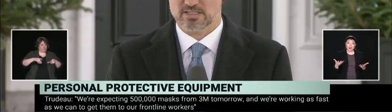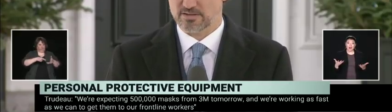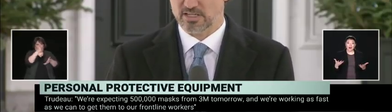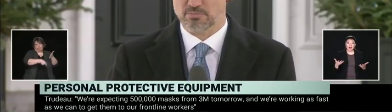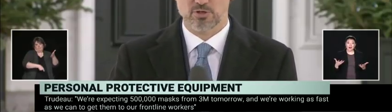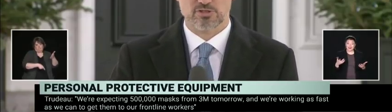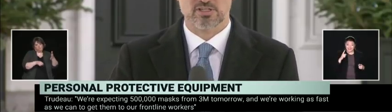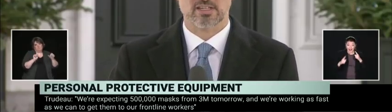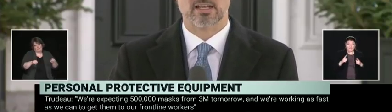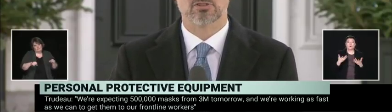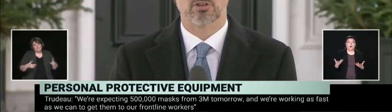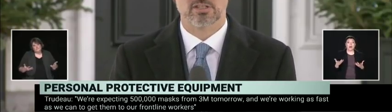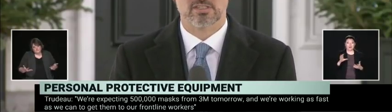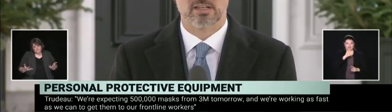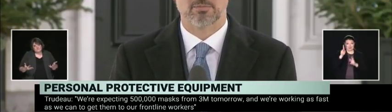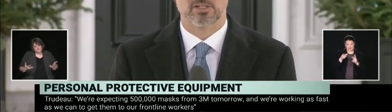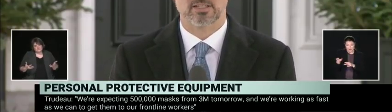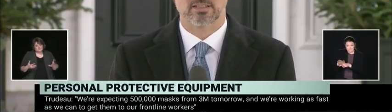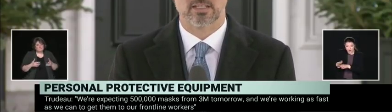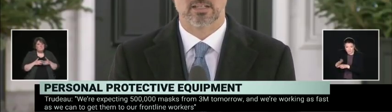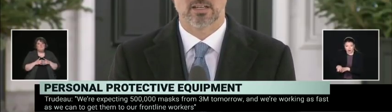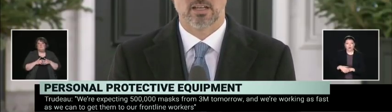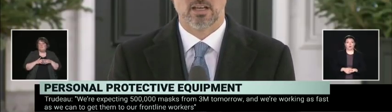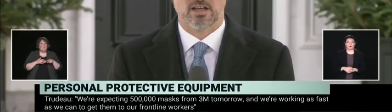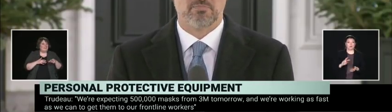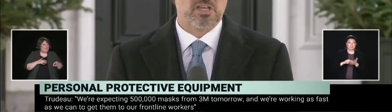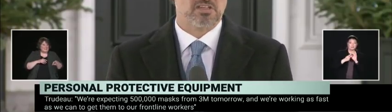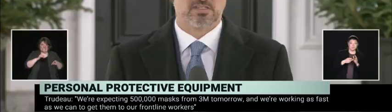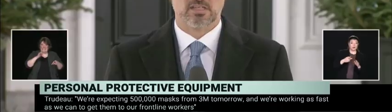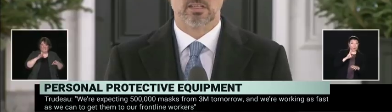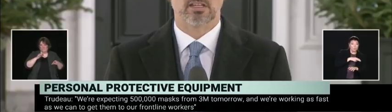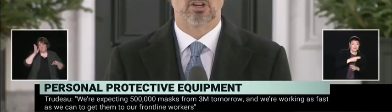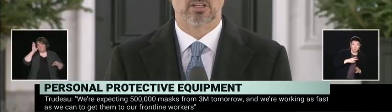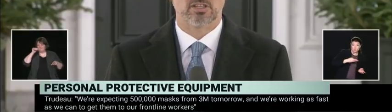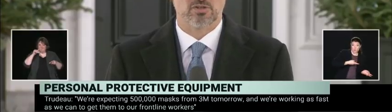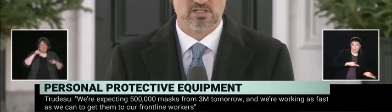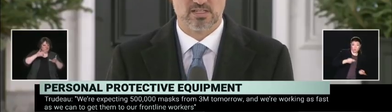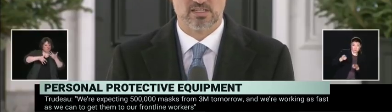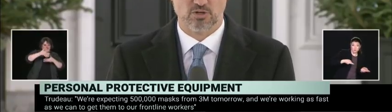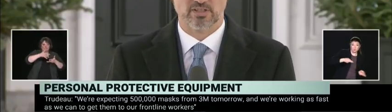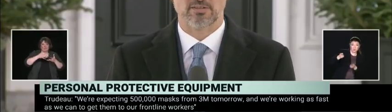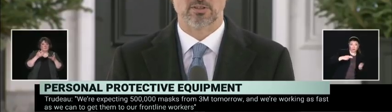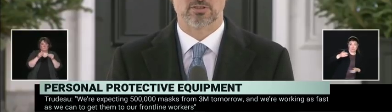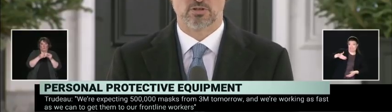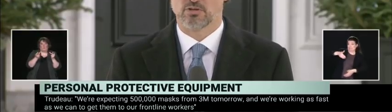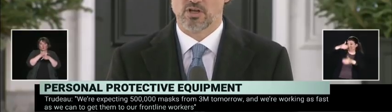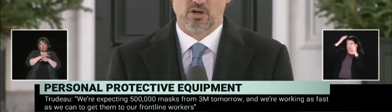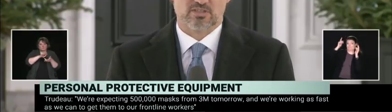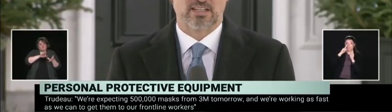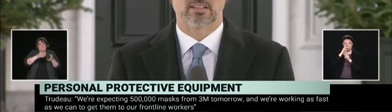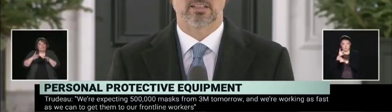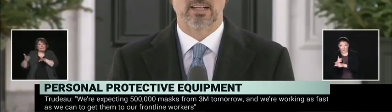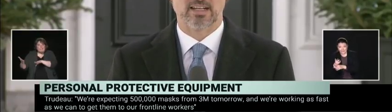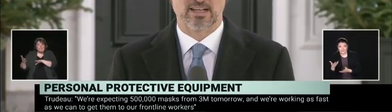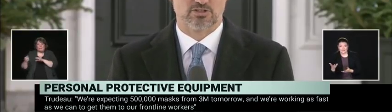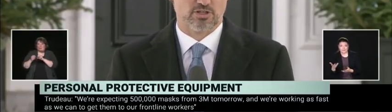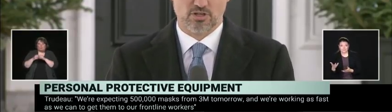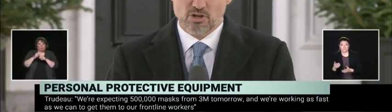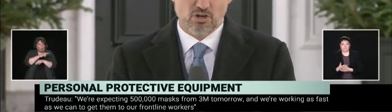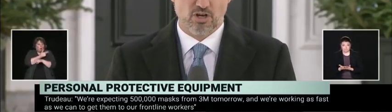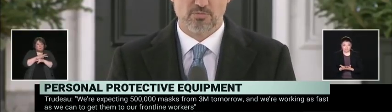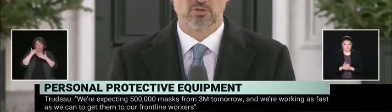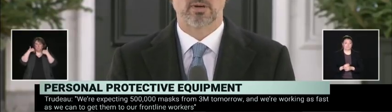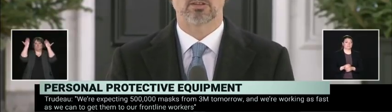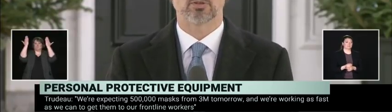morts, ça va être plus de stress sur notre système de santé. Mais s'il y a des gens qui utilisent des contraventions, on s'attendrait à ce